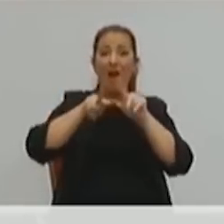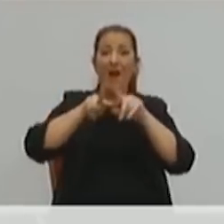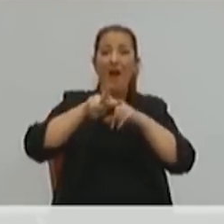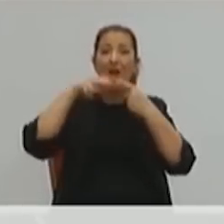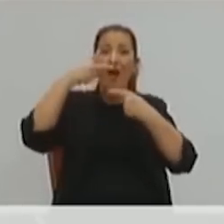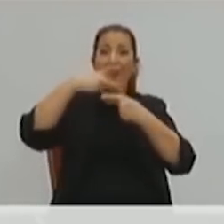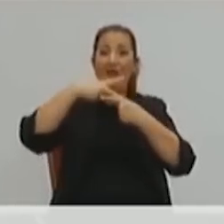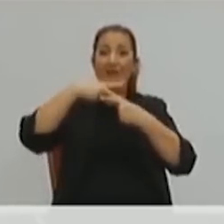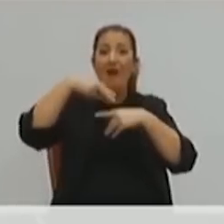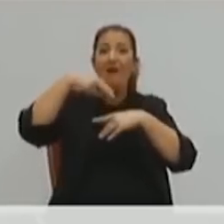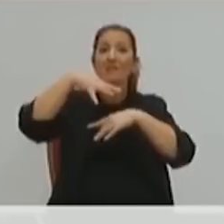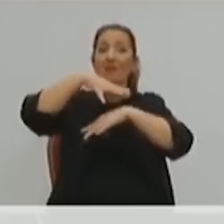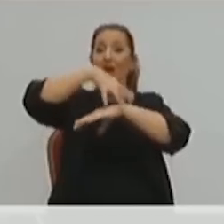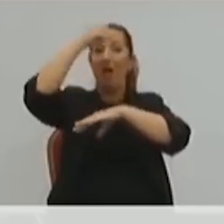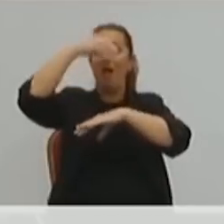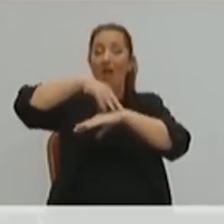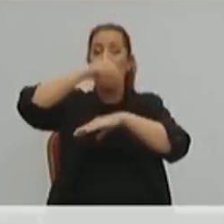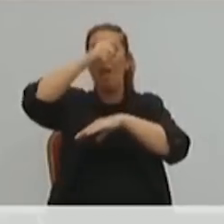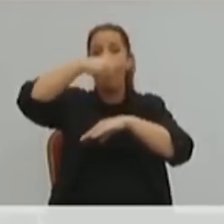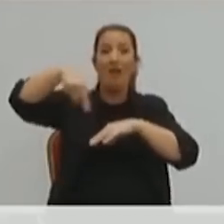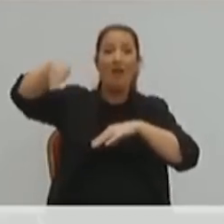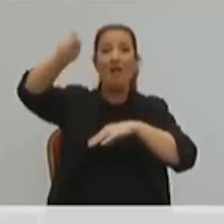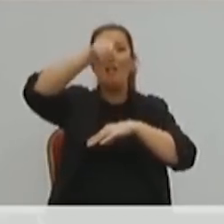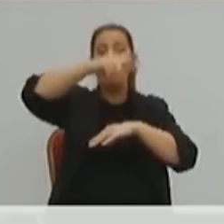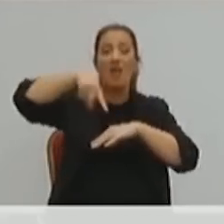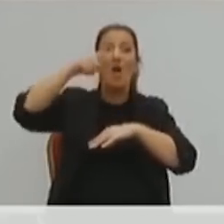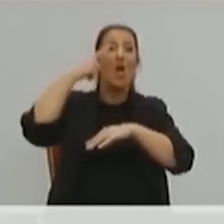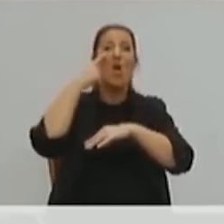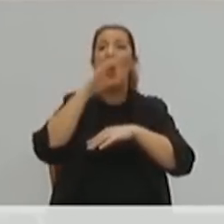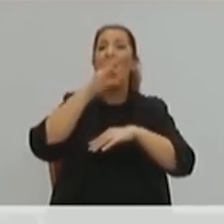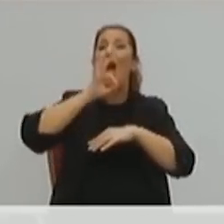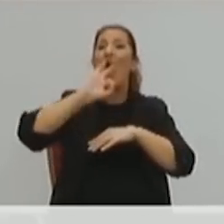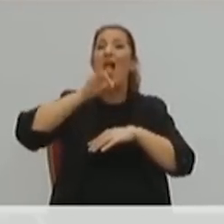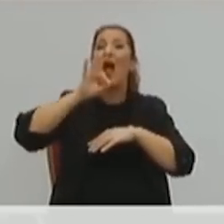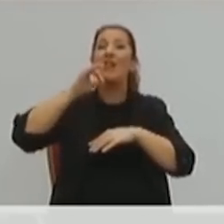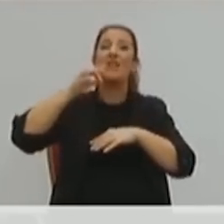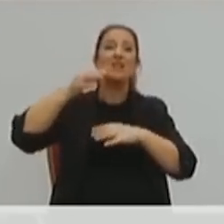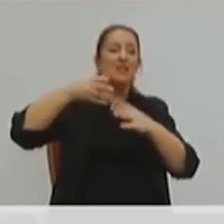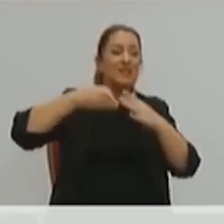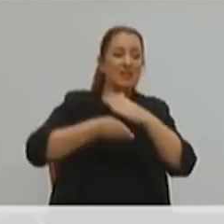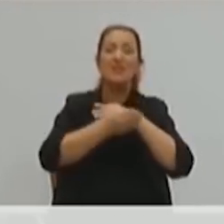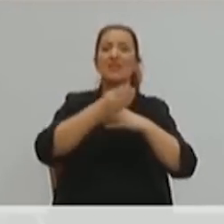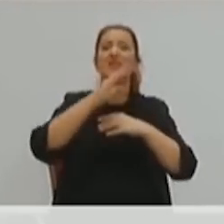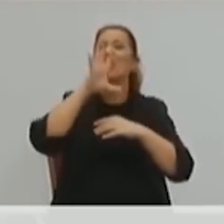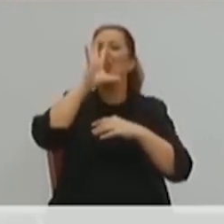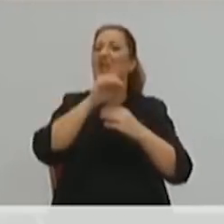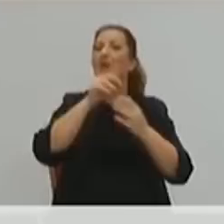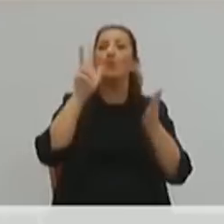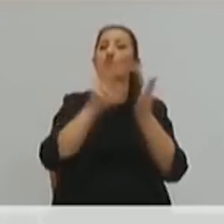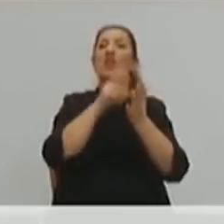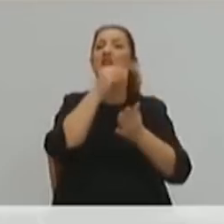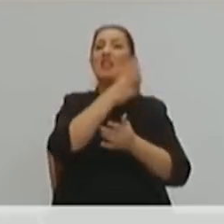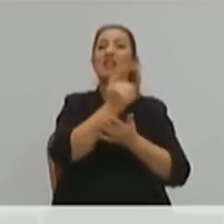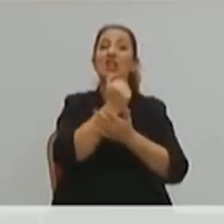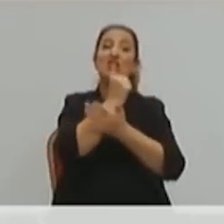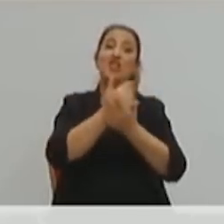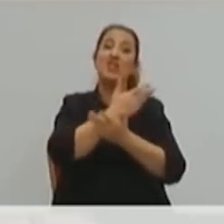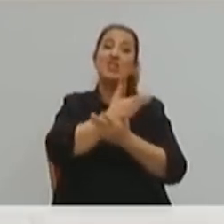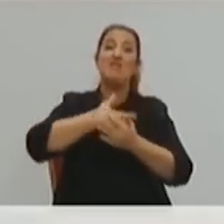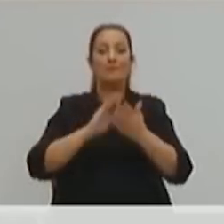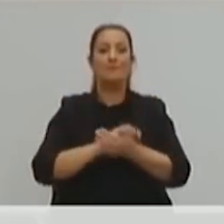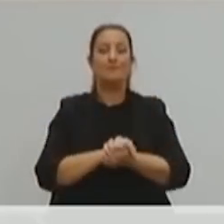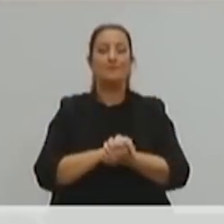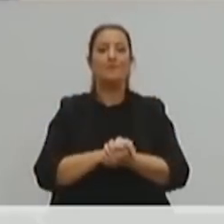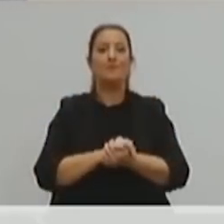Dağları'na altın maden ruhsatını kim verdi? Yeşili seven AK Parti. Geldiği nokta bu. Devam